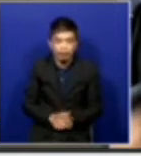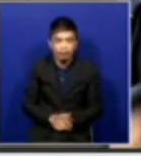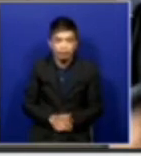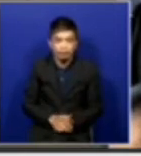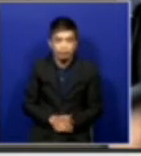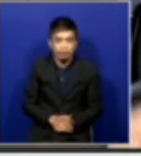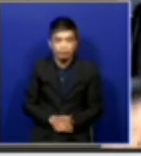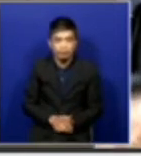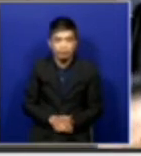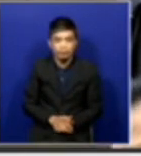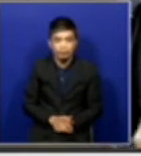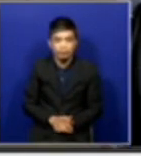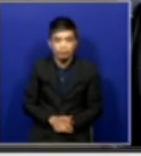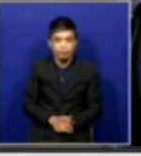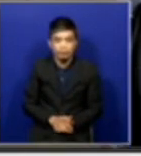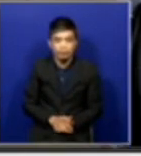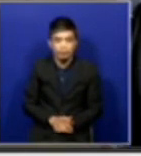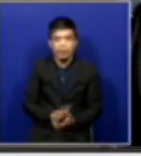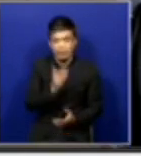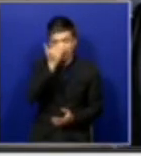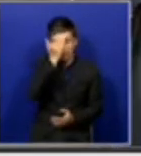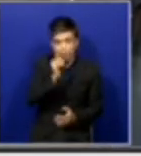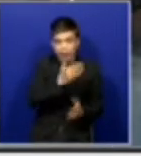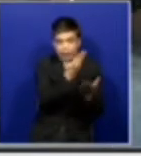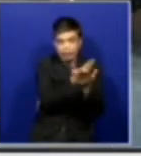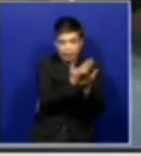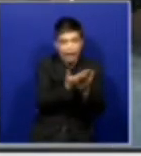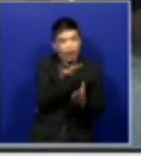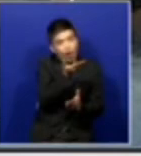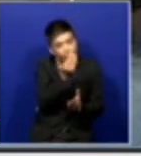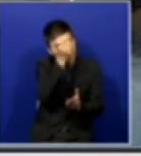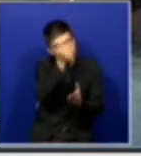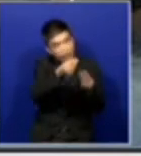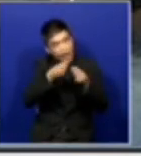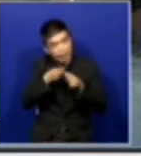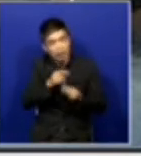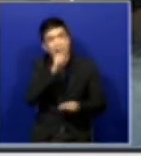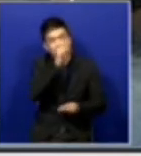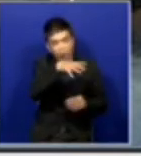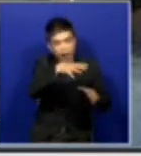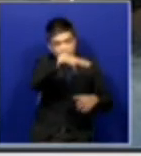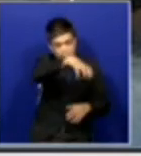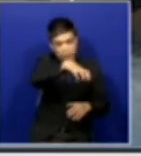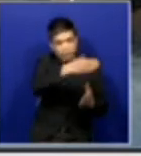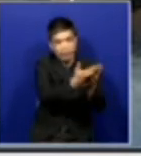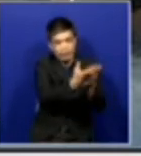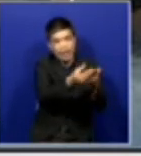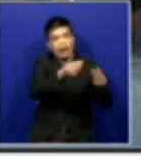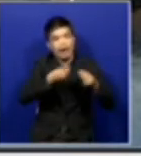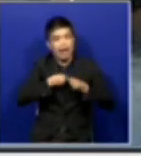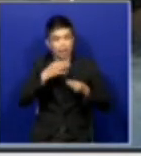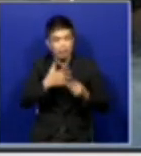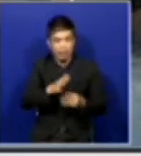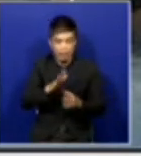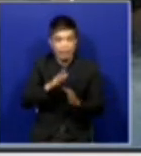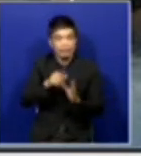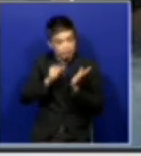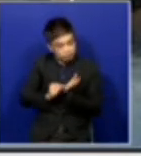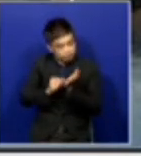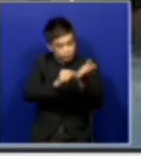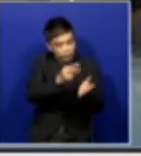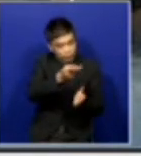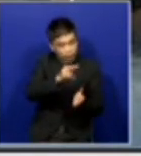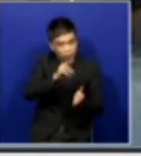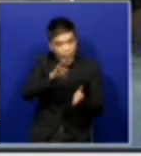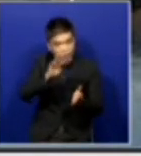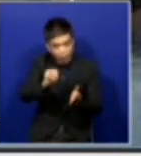ไงทำไมไม่ตั้งให้ก็สำนักงบประมาณไม่ได้ตั้งไงแล้วก็เข้าครม.ครม.ก็เคยทำอย่างนี้ก็ทำอย่างนี้แล้วไปทำ